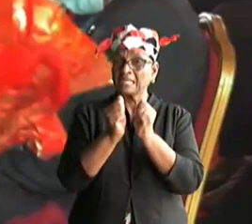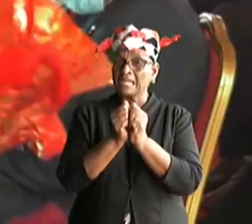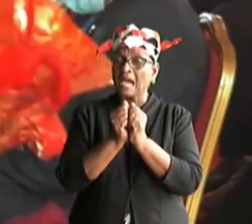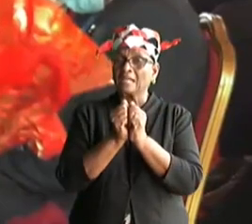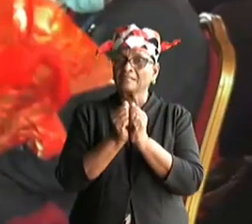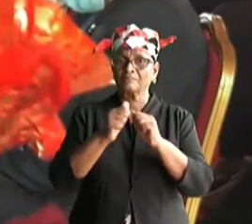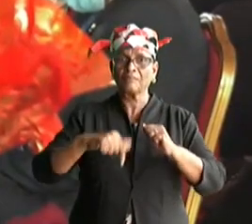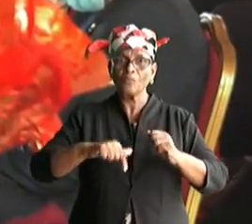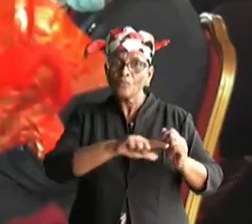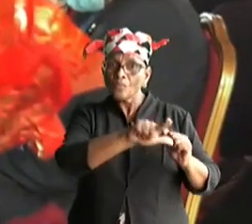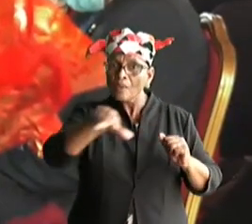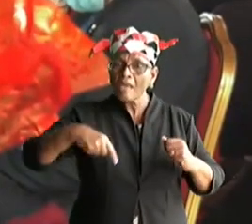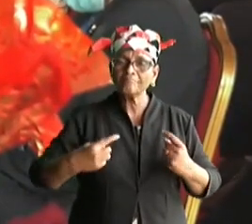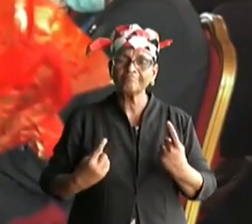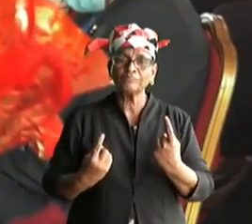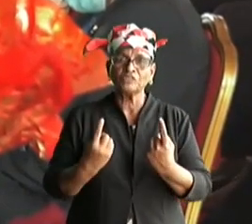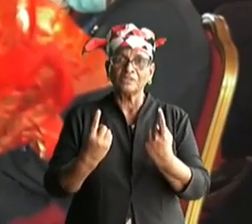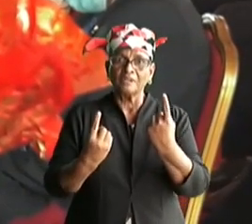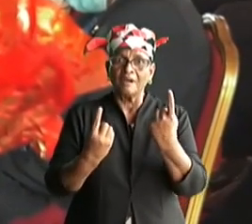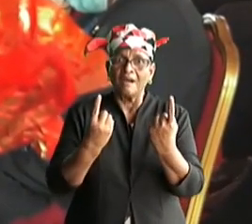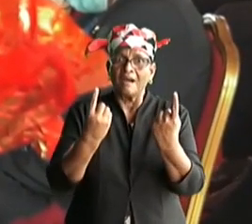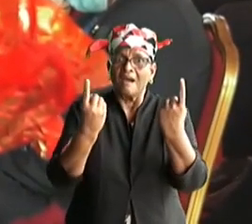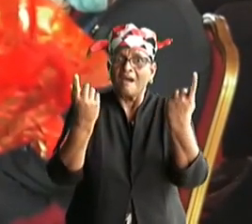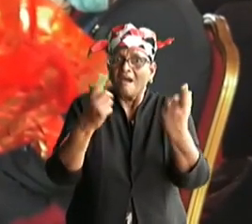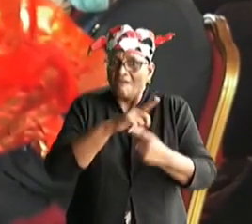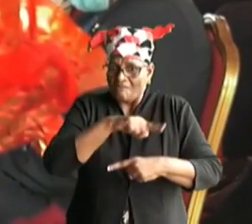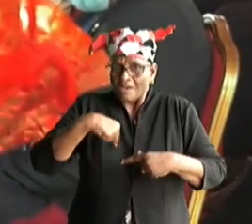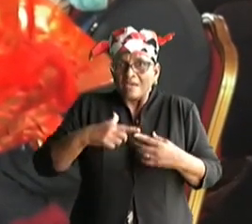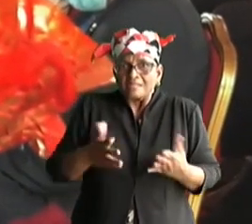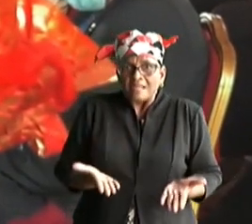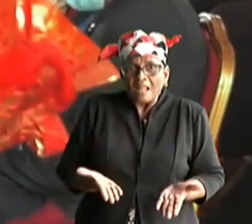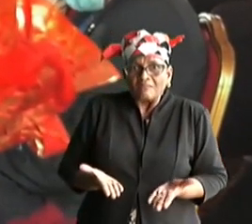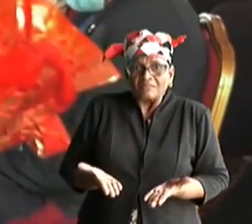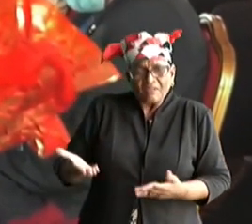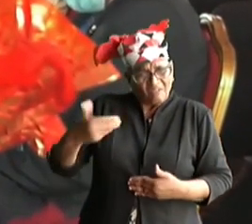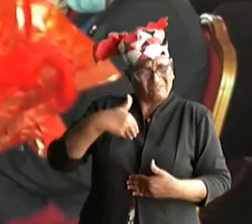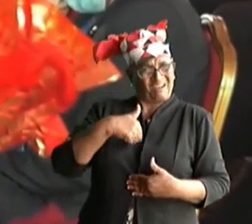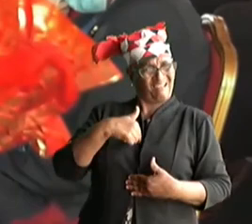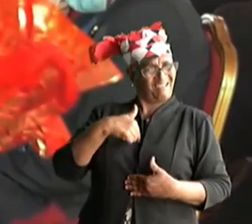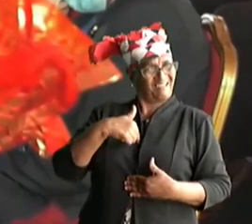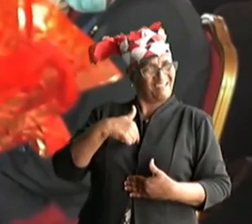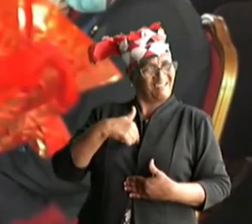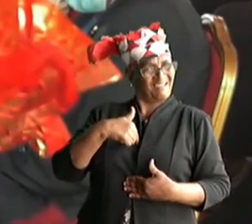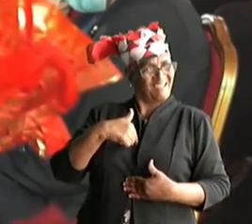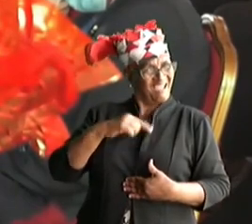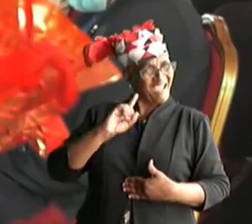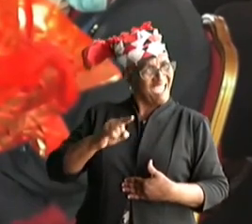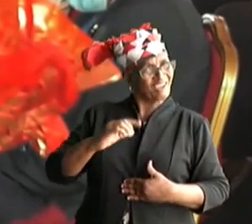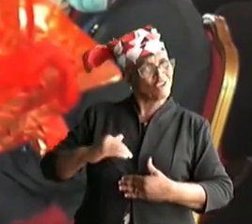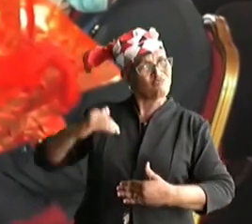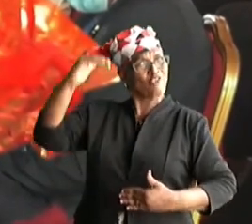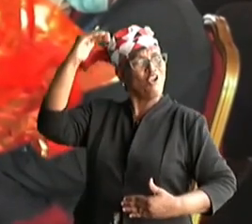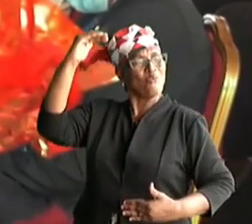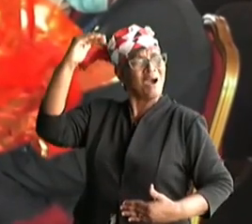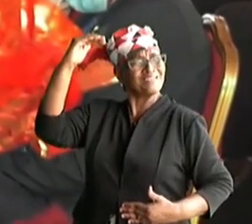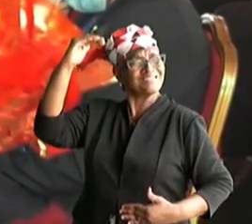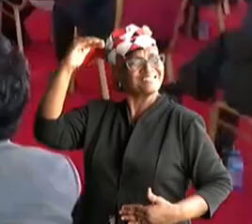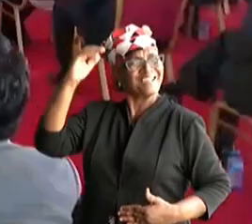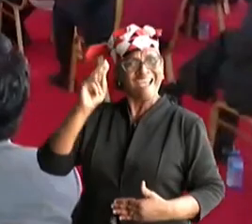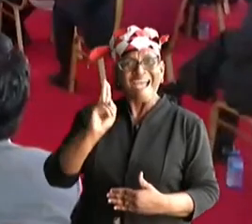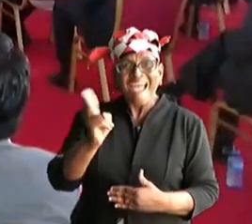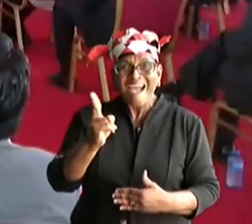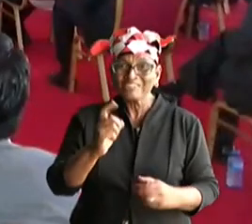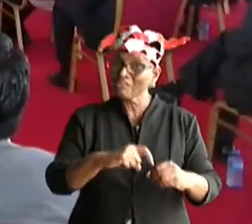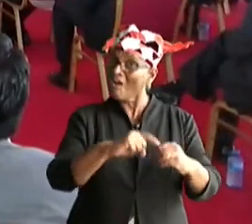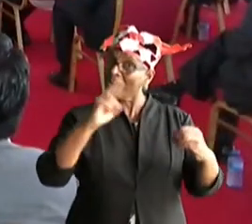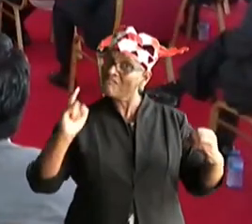we gegroeid. En dat stellen we onszelf. De vraag, zijn we daadwerkelijk volwassen? Zijn we echt